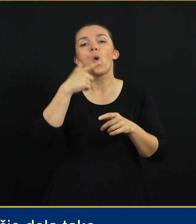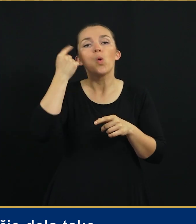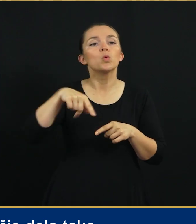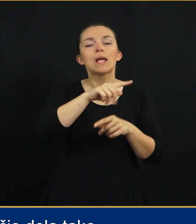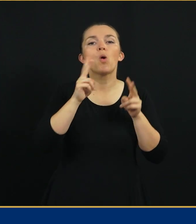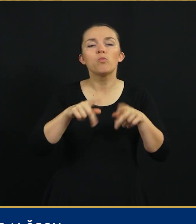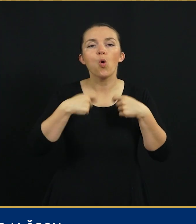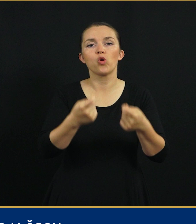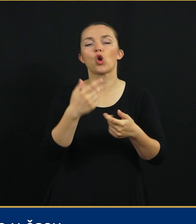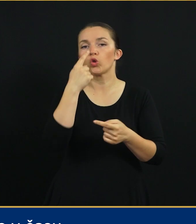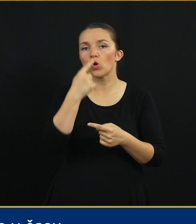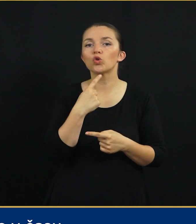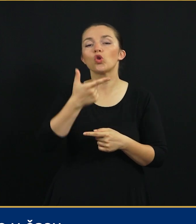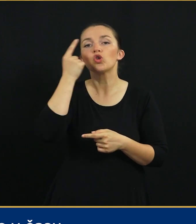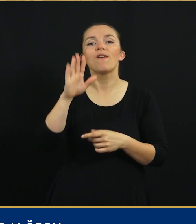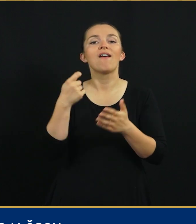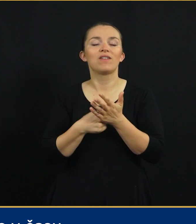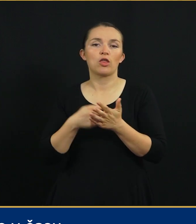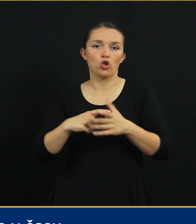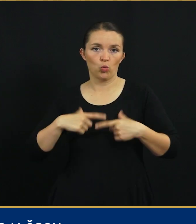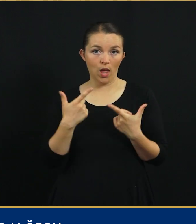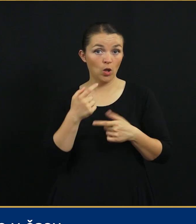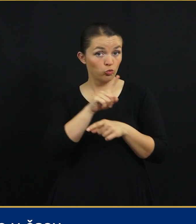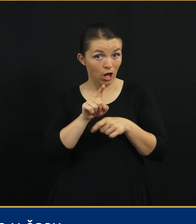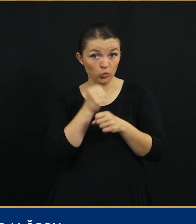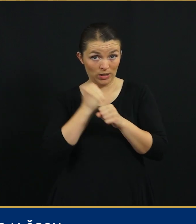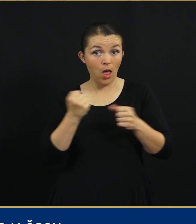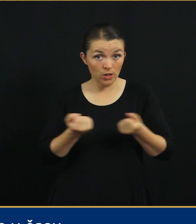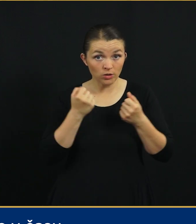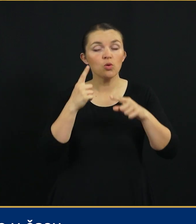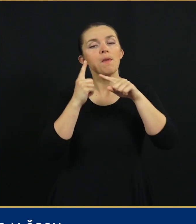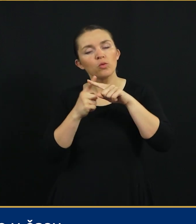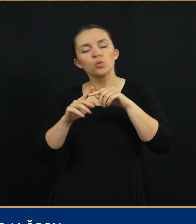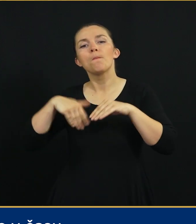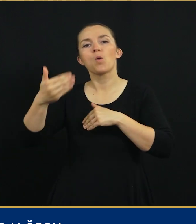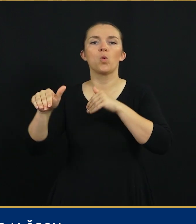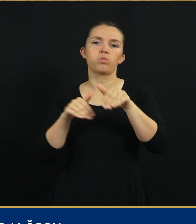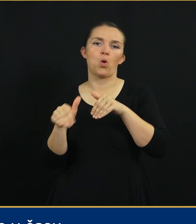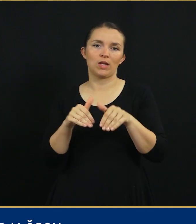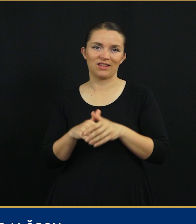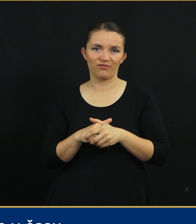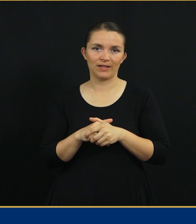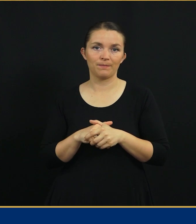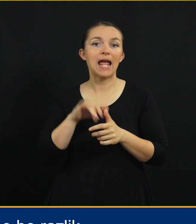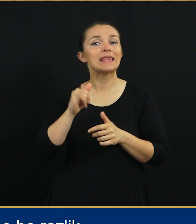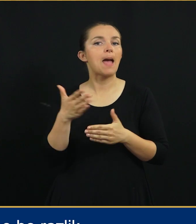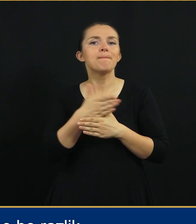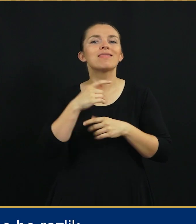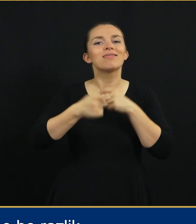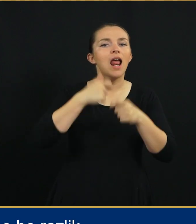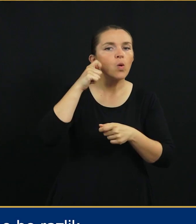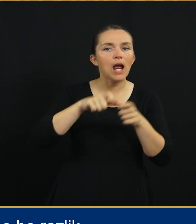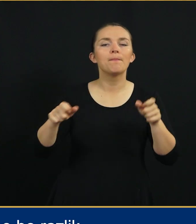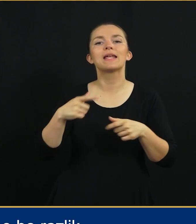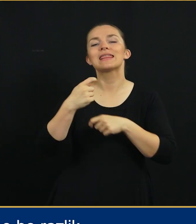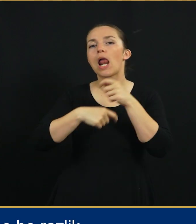omogočalo dostojno, človeka vredno življenje, tako v času delovne aktivnosti, kot tudi po upokojitvi. In da med